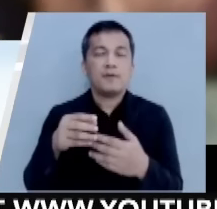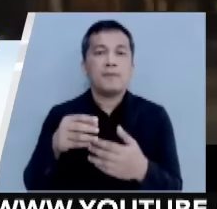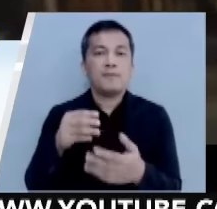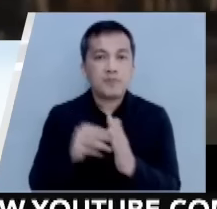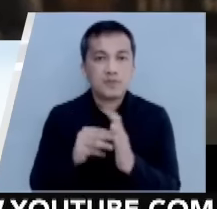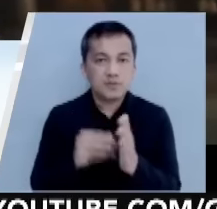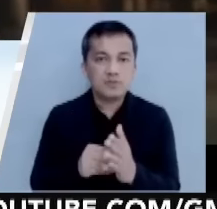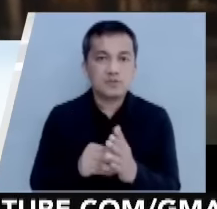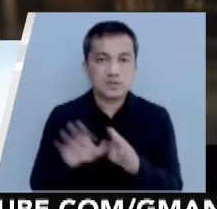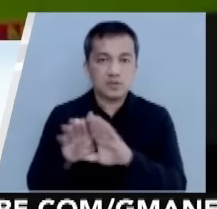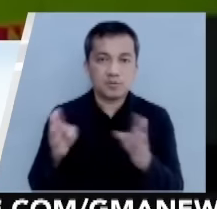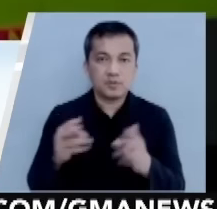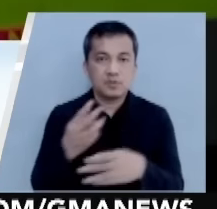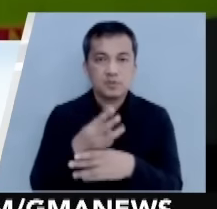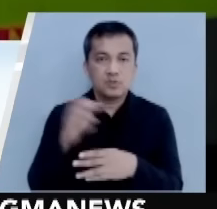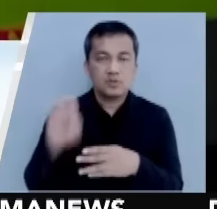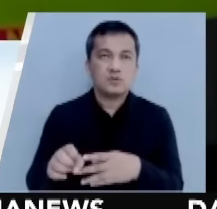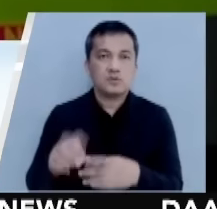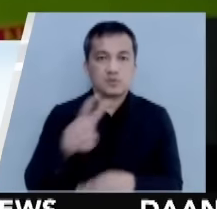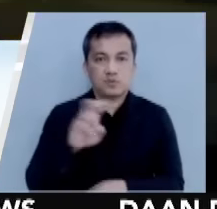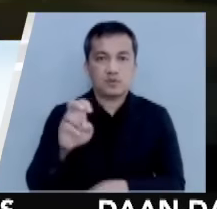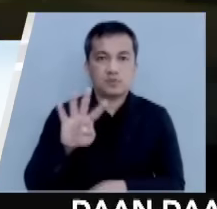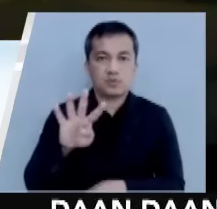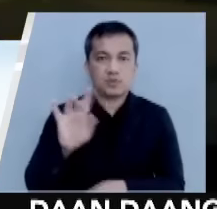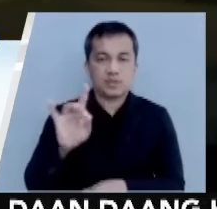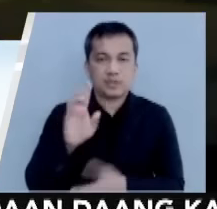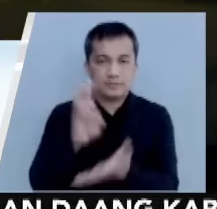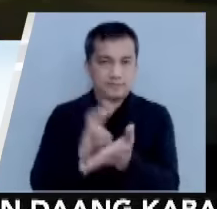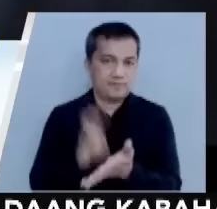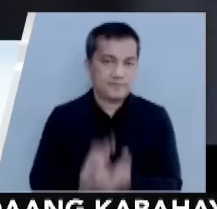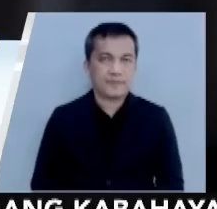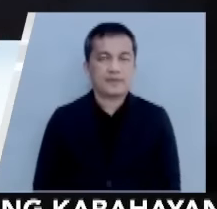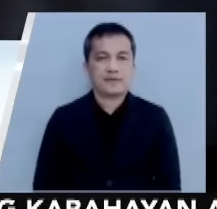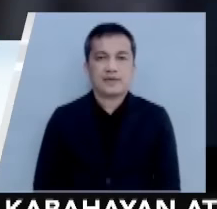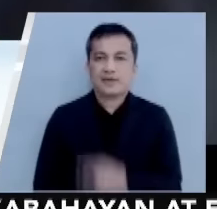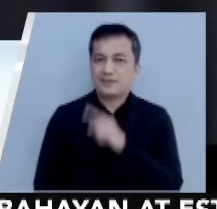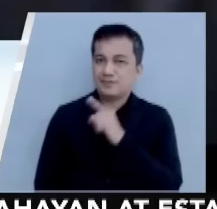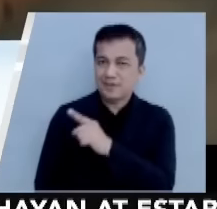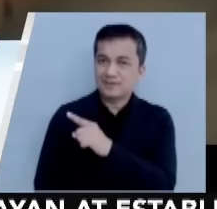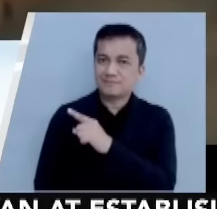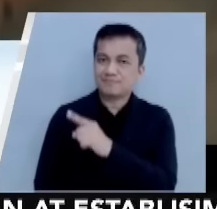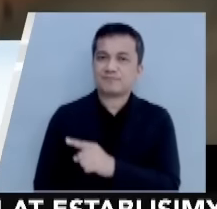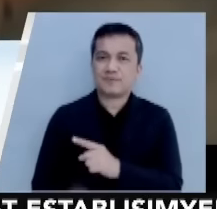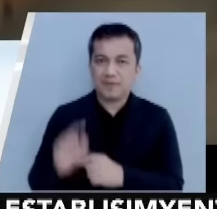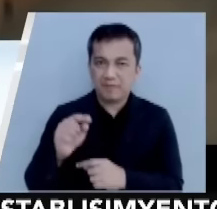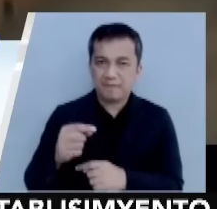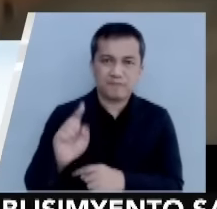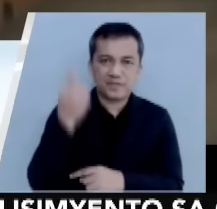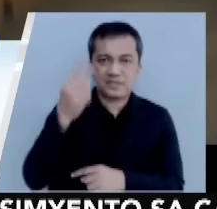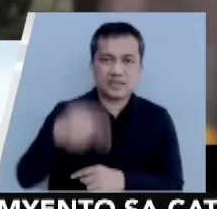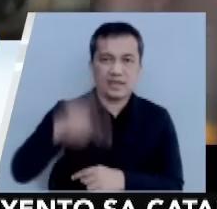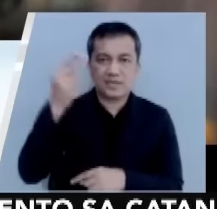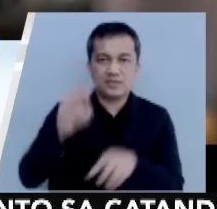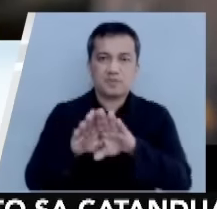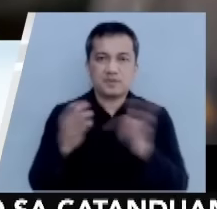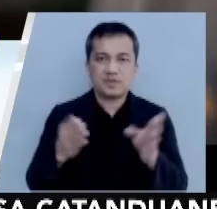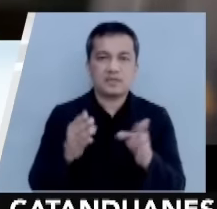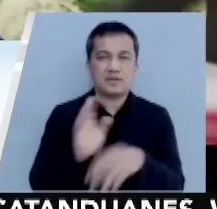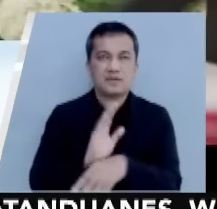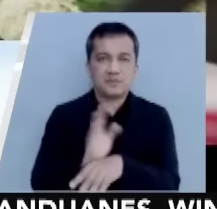this weekend sa 248 locations. Ito na ang may pinakamataas na opening para sa isang pelikulang